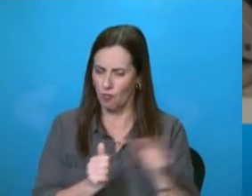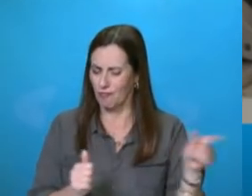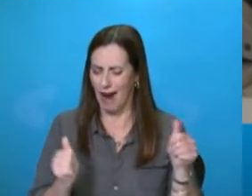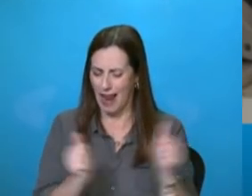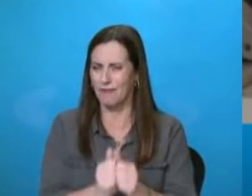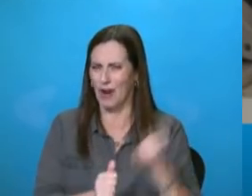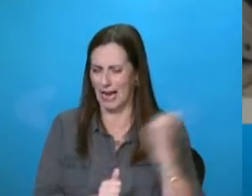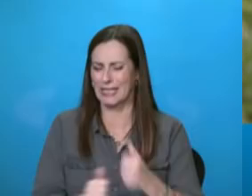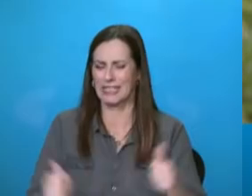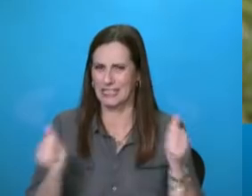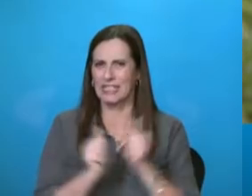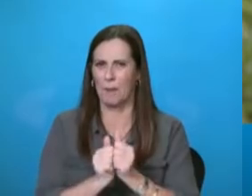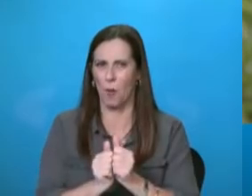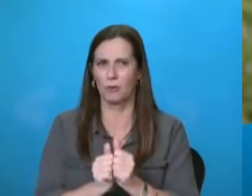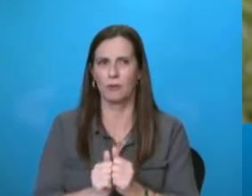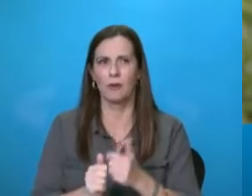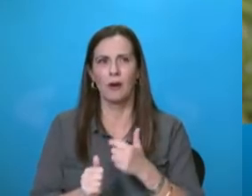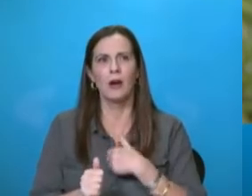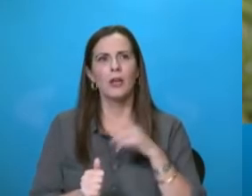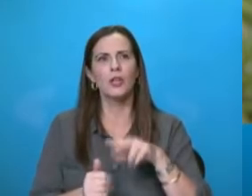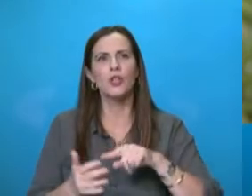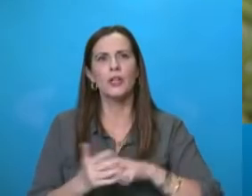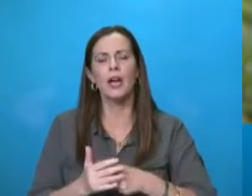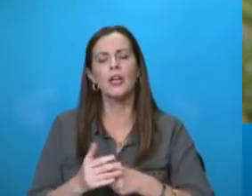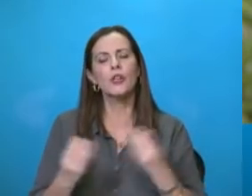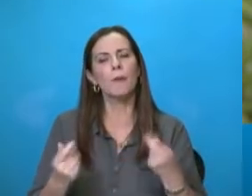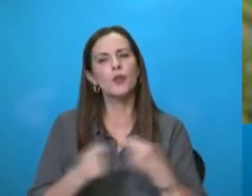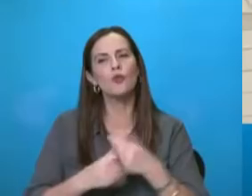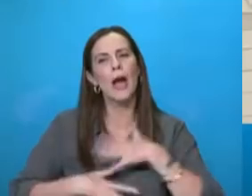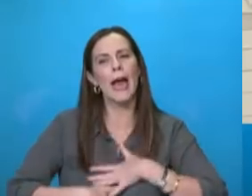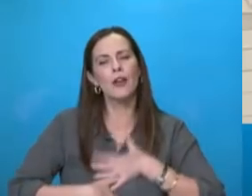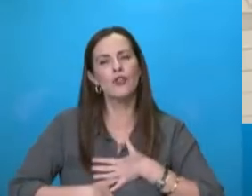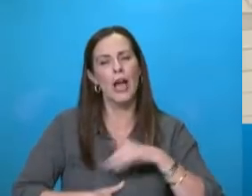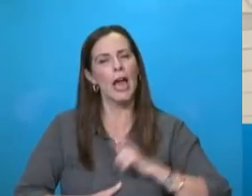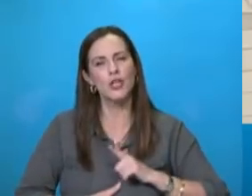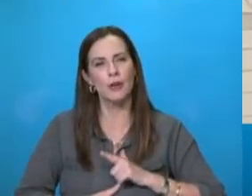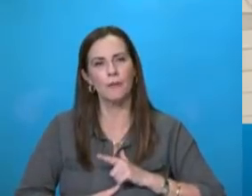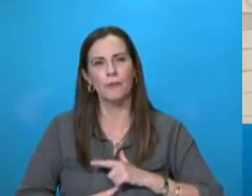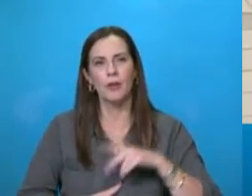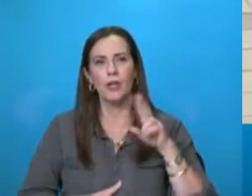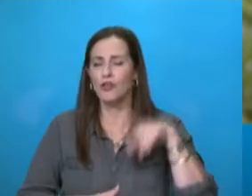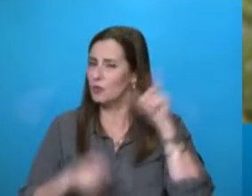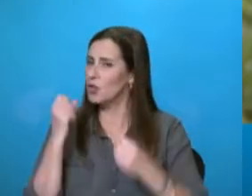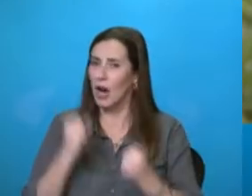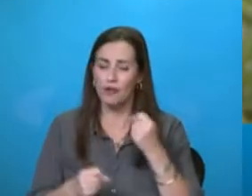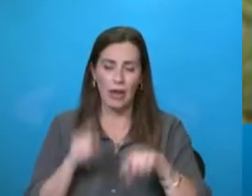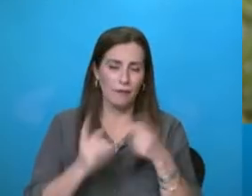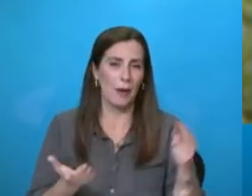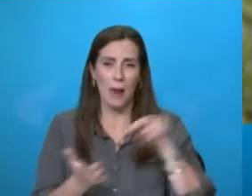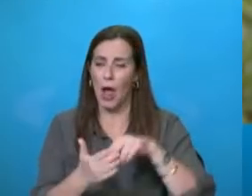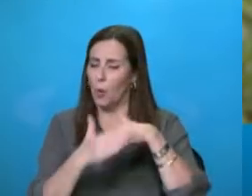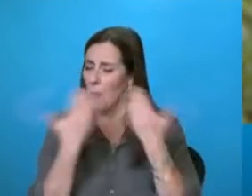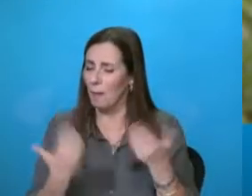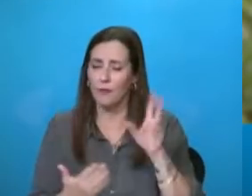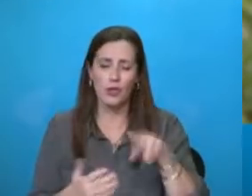ליווי, הוא צמוד. אנחנו שמים דגש על החלק הרגשי, על החלק האישי. יש חבר'ה שמתקשים לפעמים לקום בבוקר,